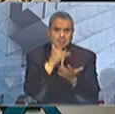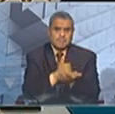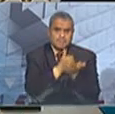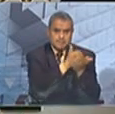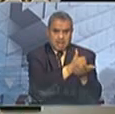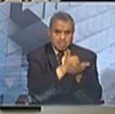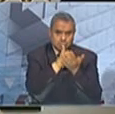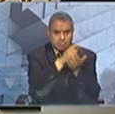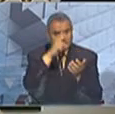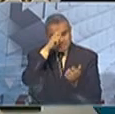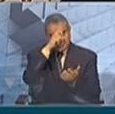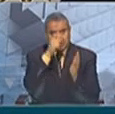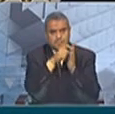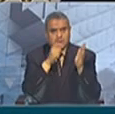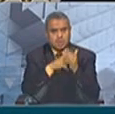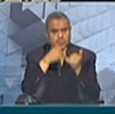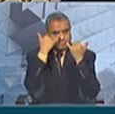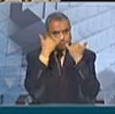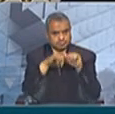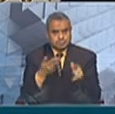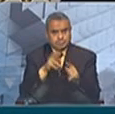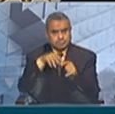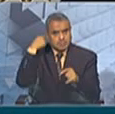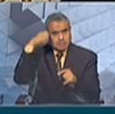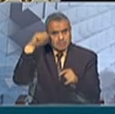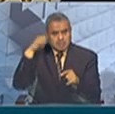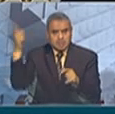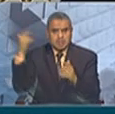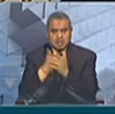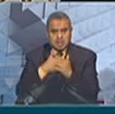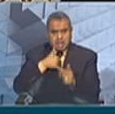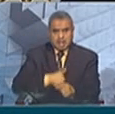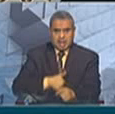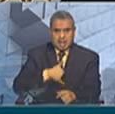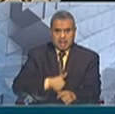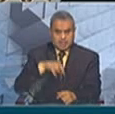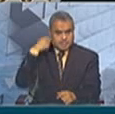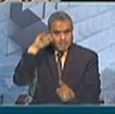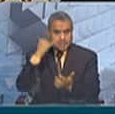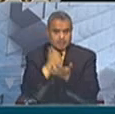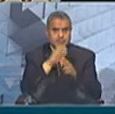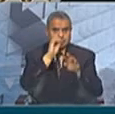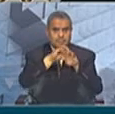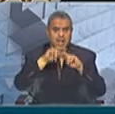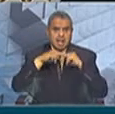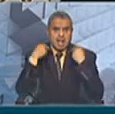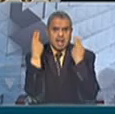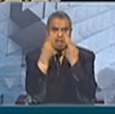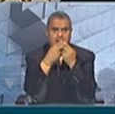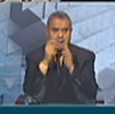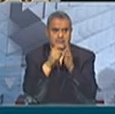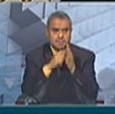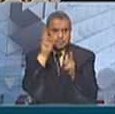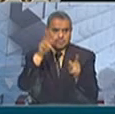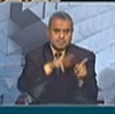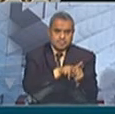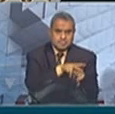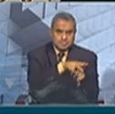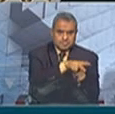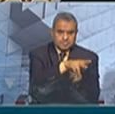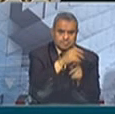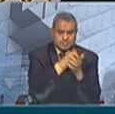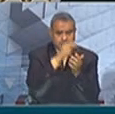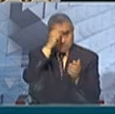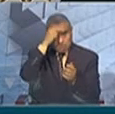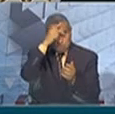خارجي لها غير قانونية. كان الرئيس اليمني عبد الرب منصور هادي قد دعا المجتمع الدولي للضغط الفاعل والحاسم على